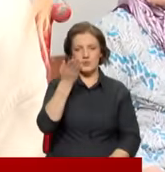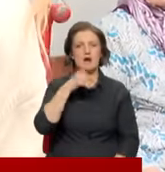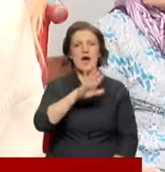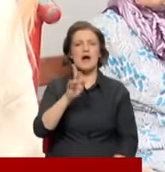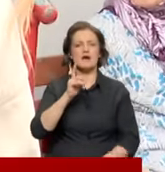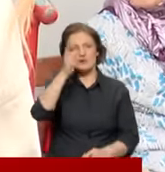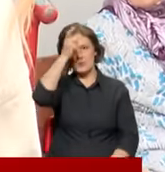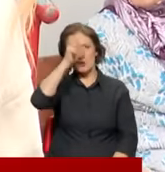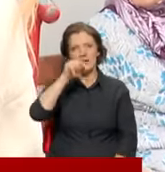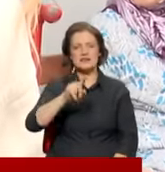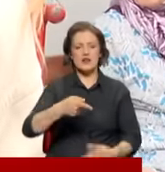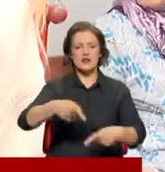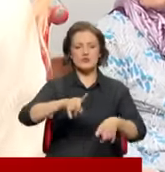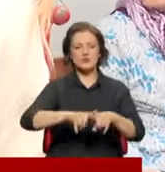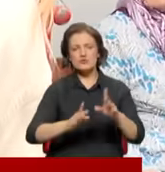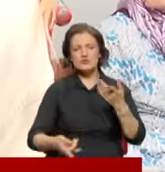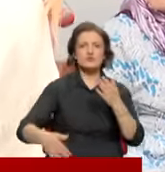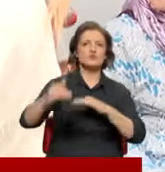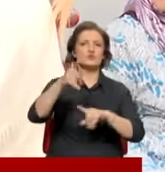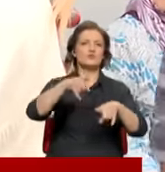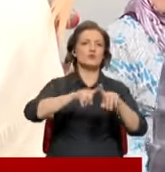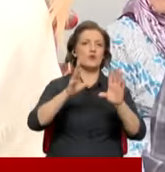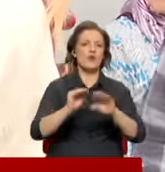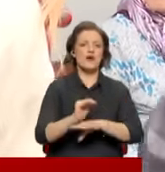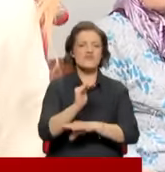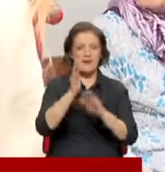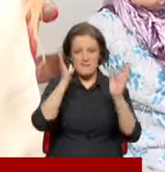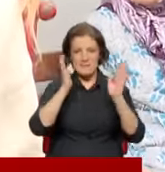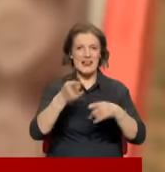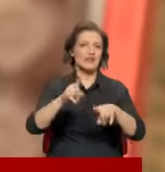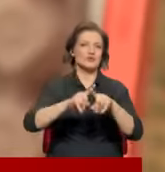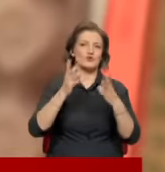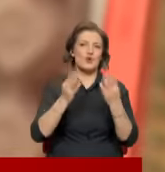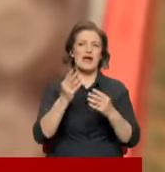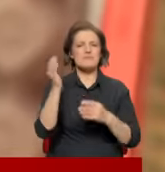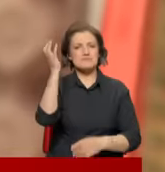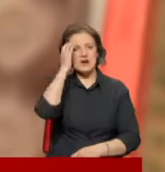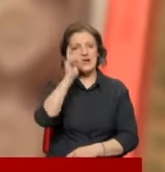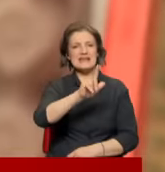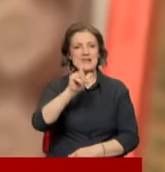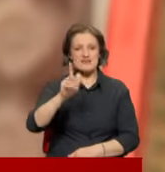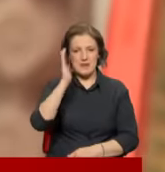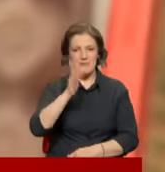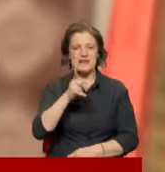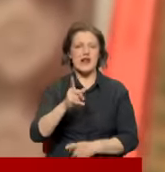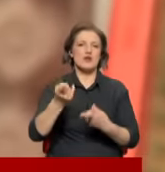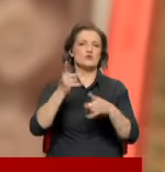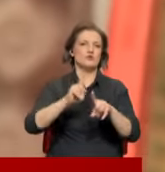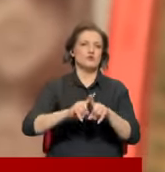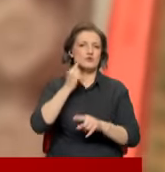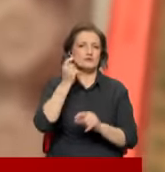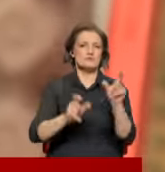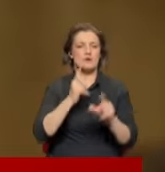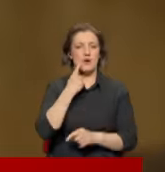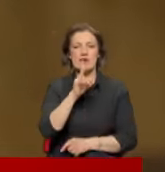gerçekten ülkemizde lüksün de lüksü oldu. Yani yaşamak bile belki de lüks oldu. En temel ihtiyaçlar bile artık lüks tüketiciye